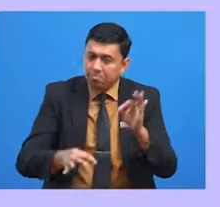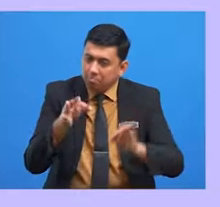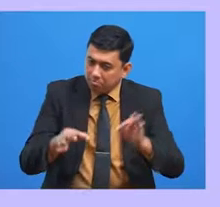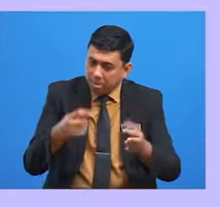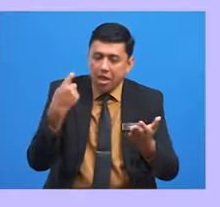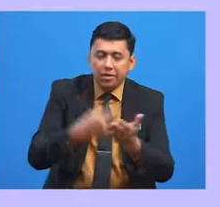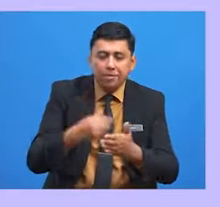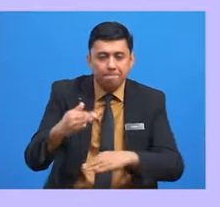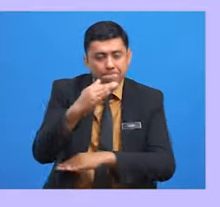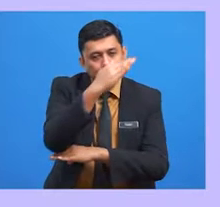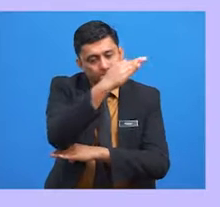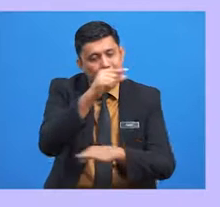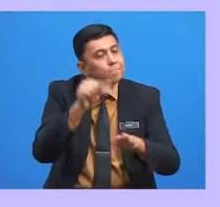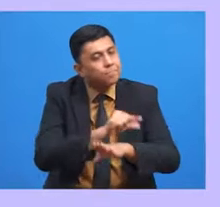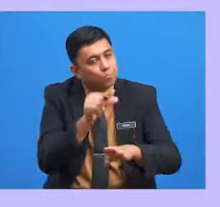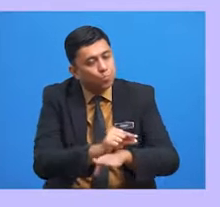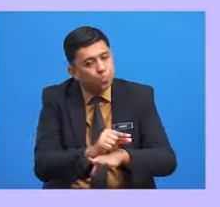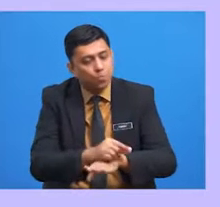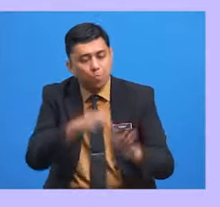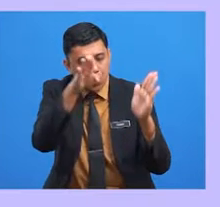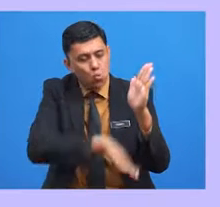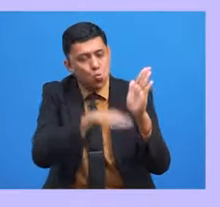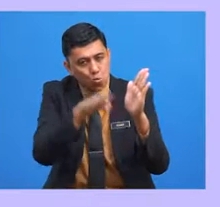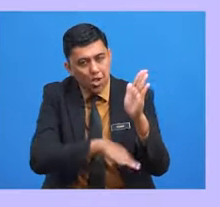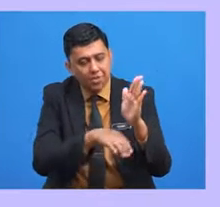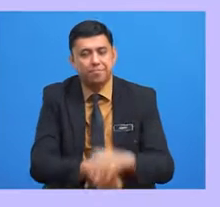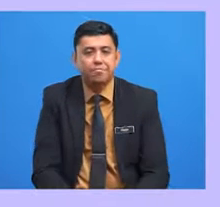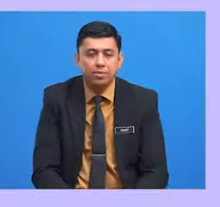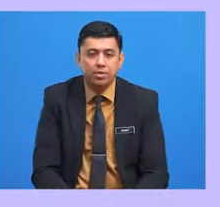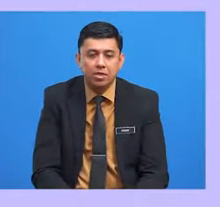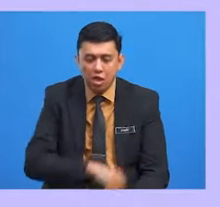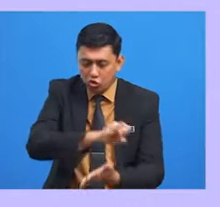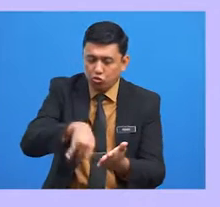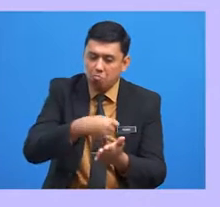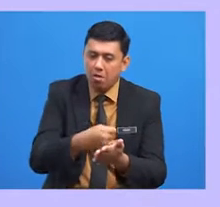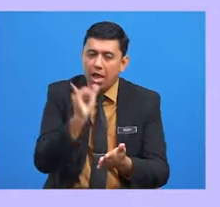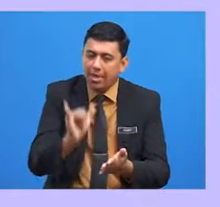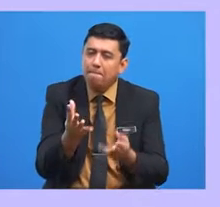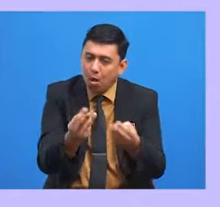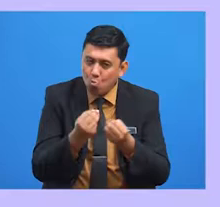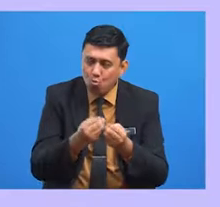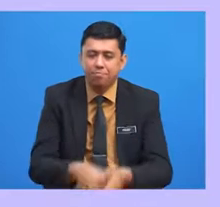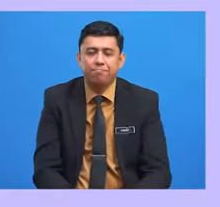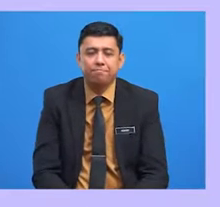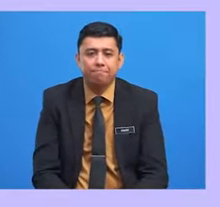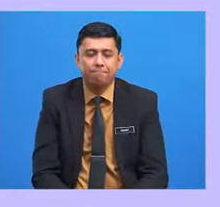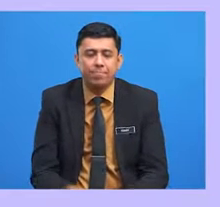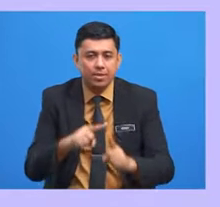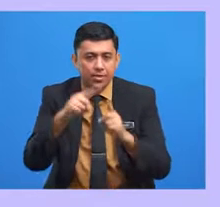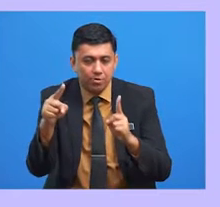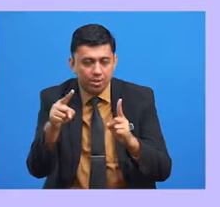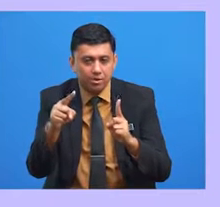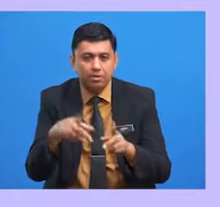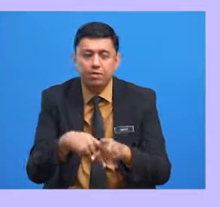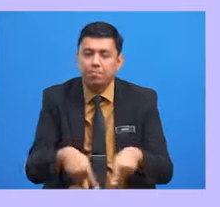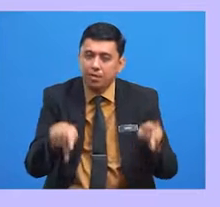harganya meningkat, pengguna akan mengurangkan kuantiti diminta. Tetapi, barang